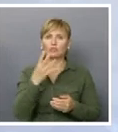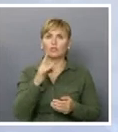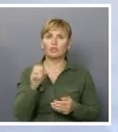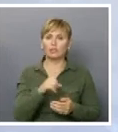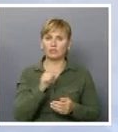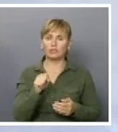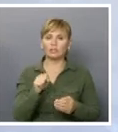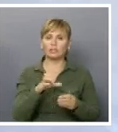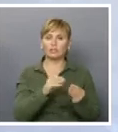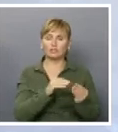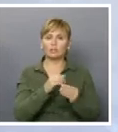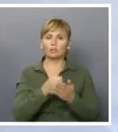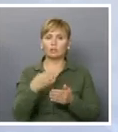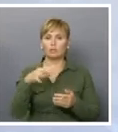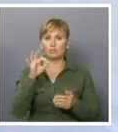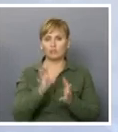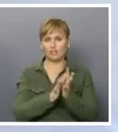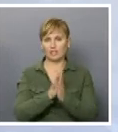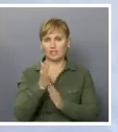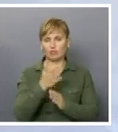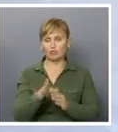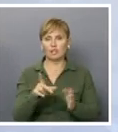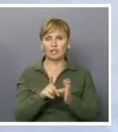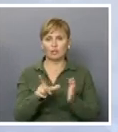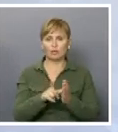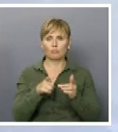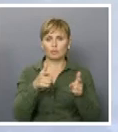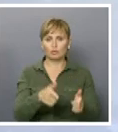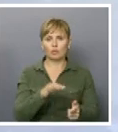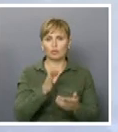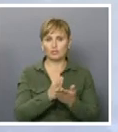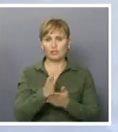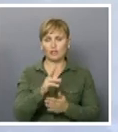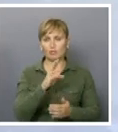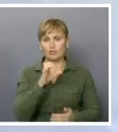с 10 до 40% выросла доля налогов поступлений от сферы МСБ.